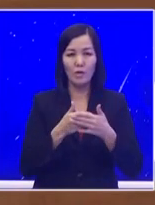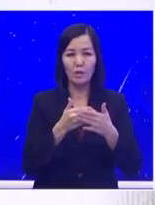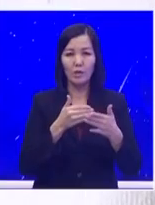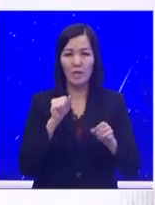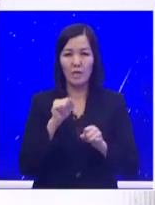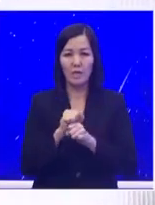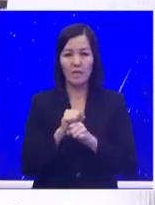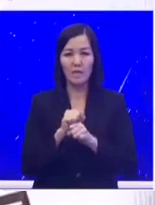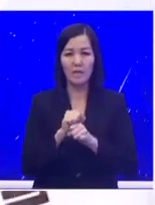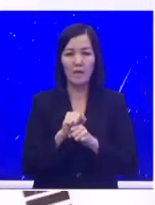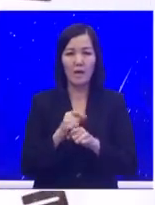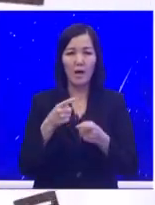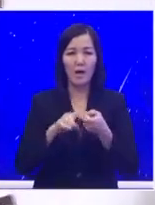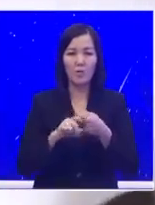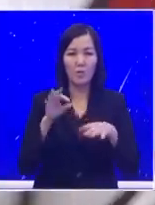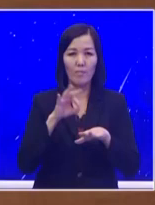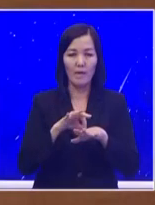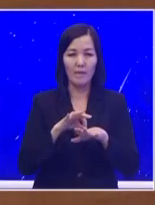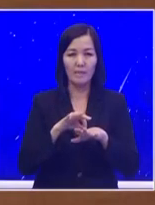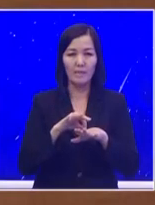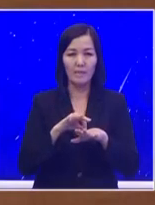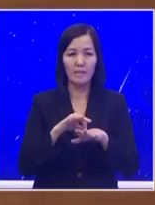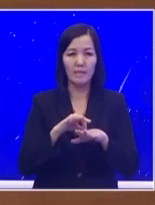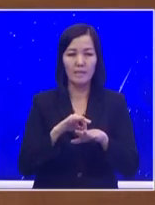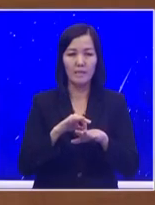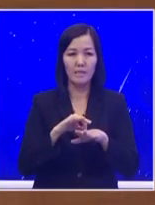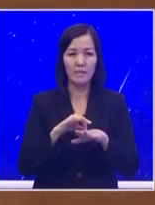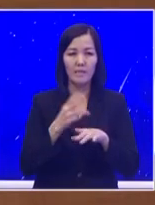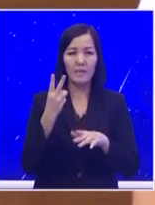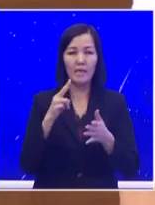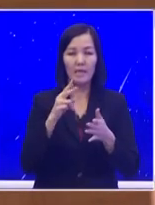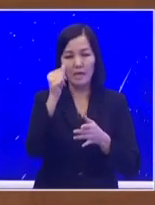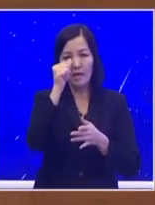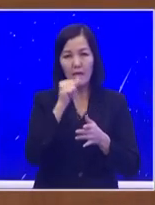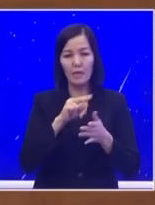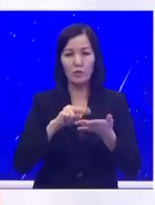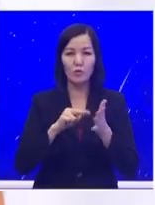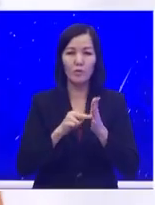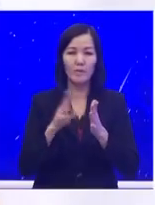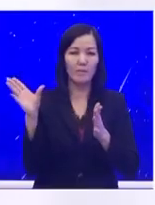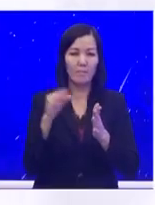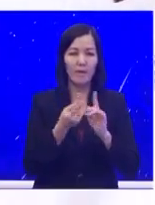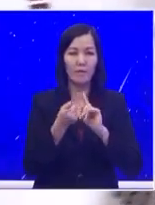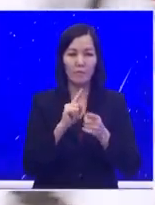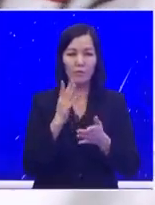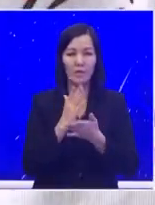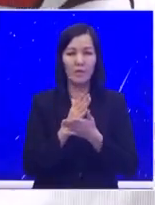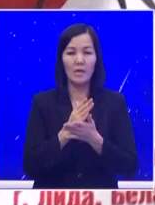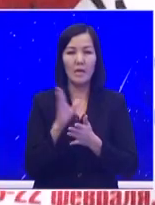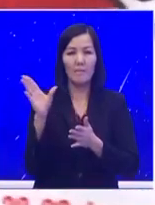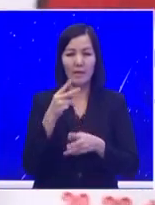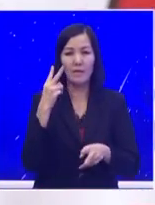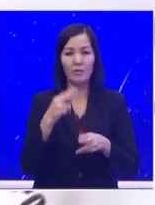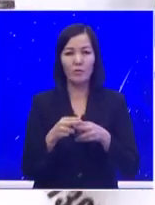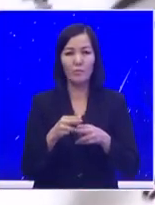шегерілді. Вирусқа қарсы осындай екі айлық планымыз өзгерді. Алла бір жақсы өтіп